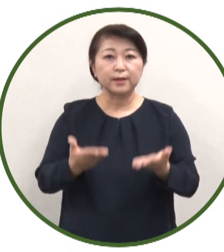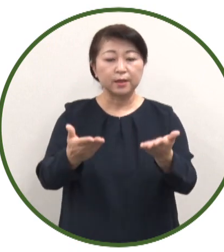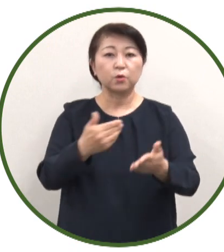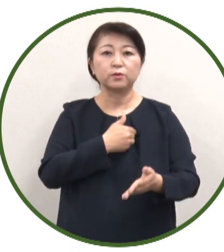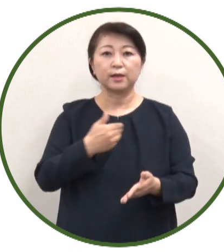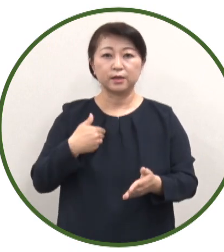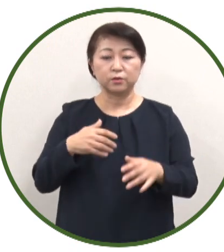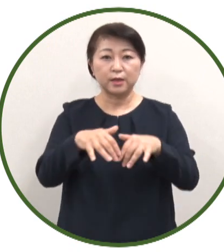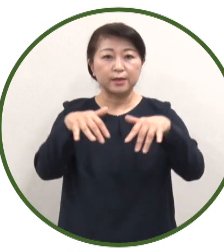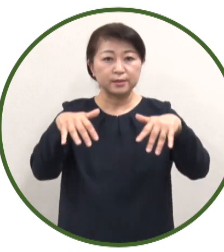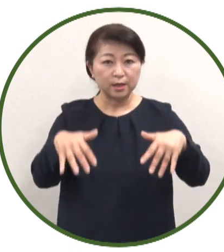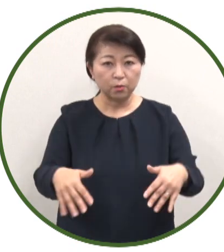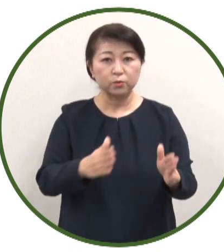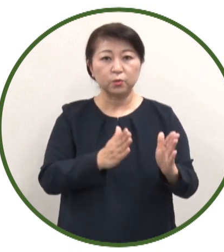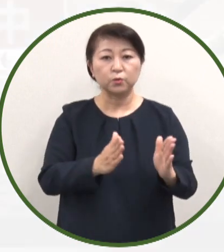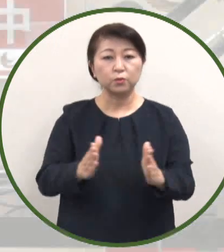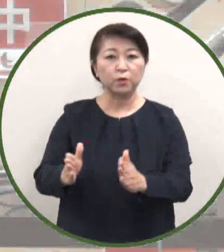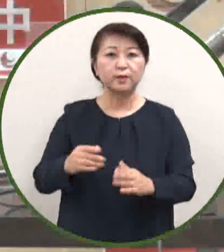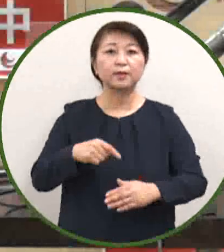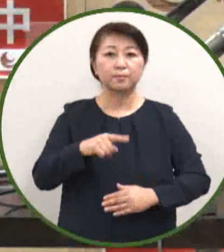てまいります。